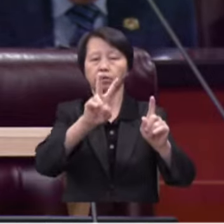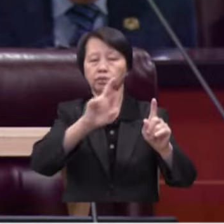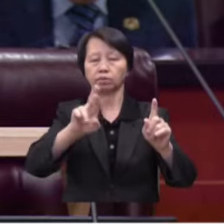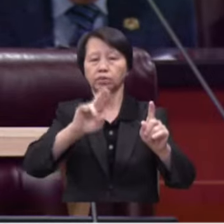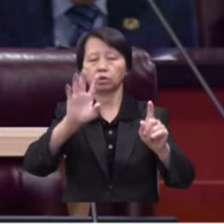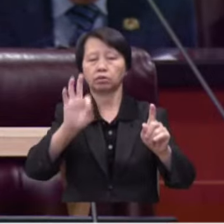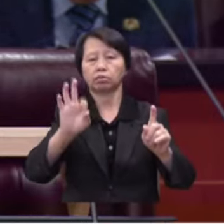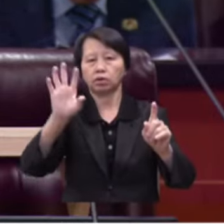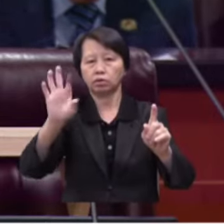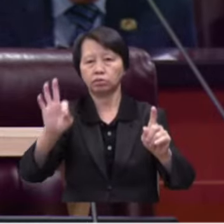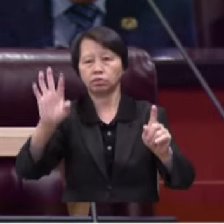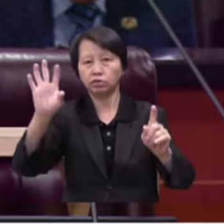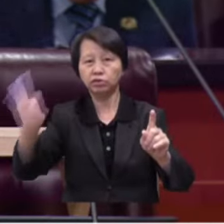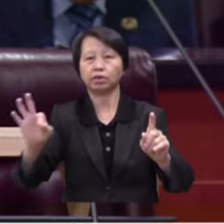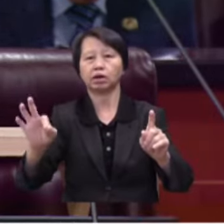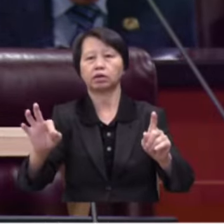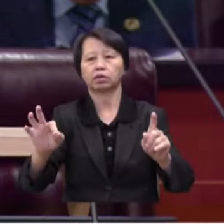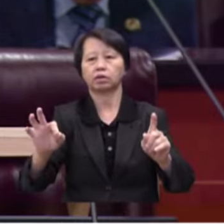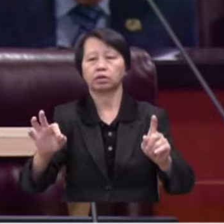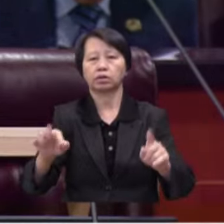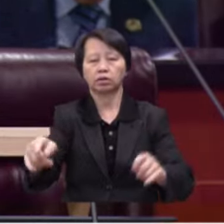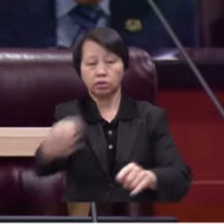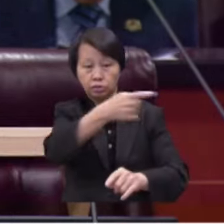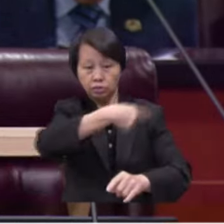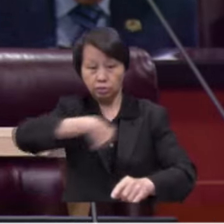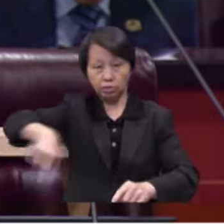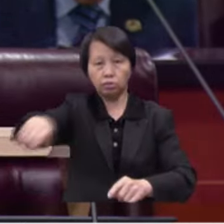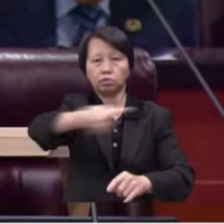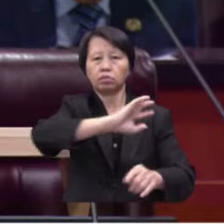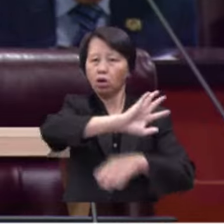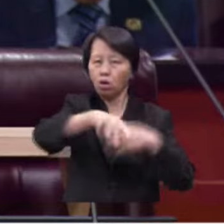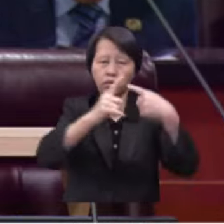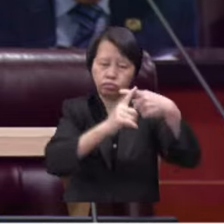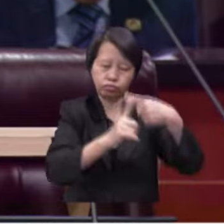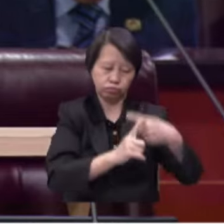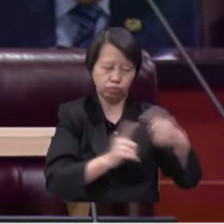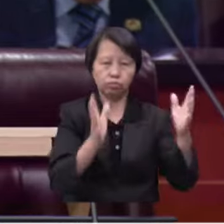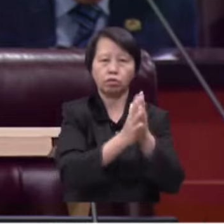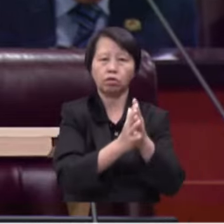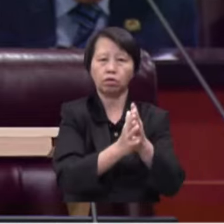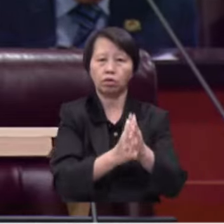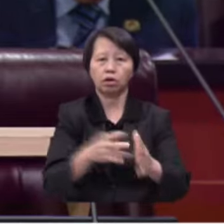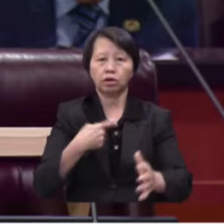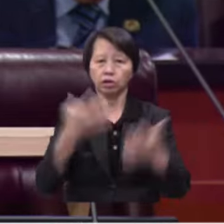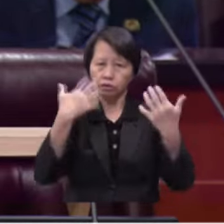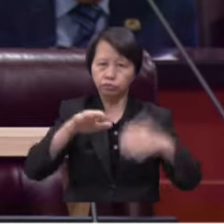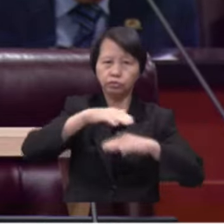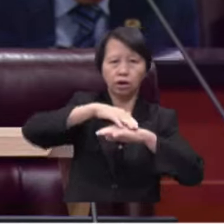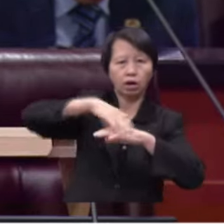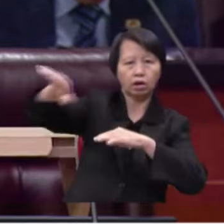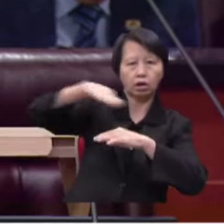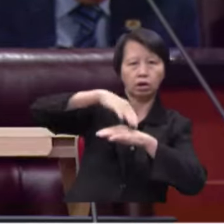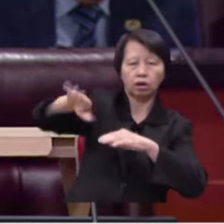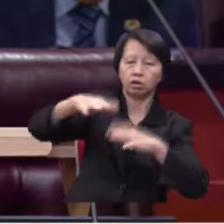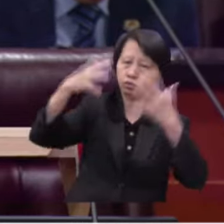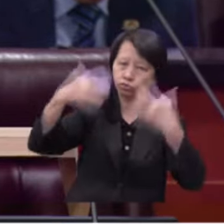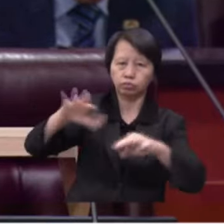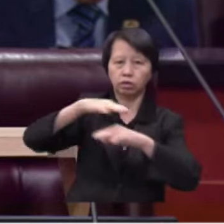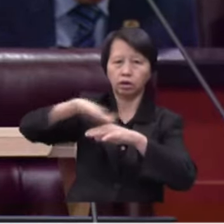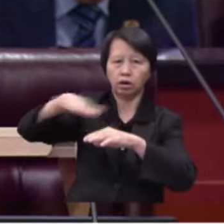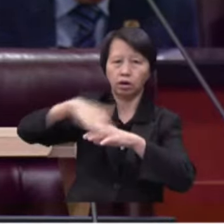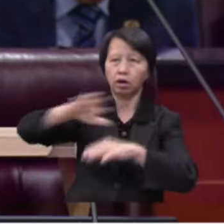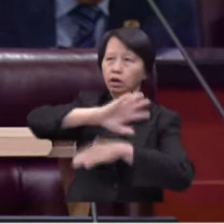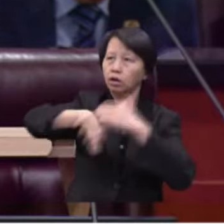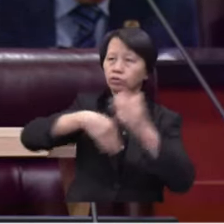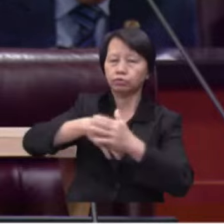299 ini ke semua keseluruhan dan juga kita telah mengantar mengantar